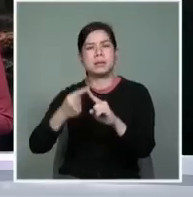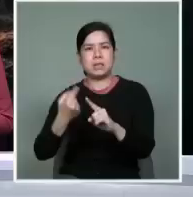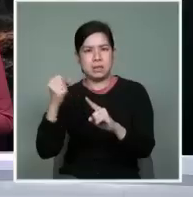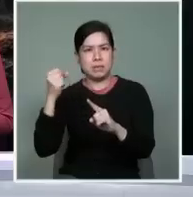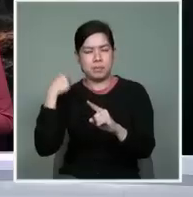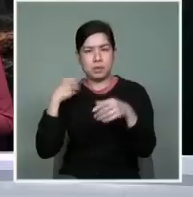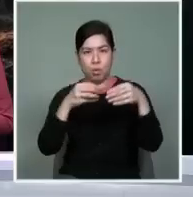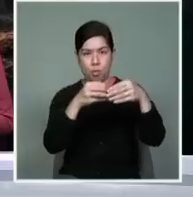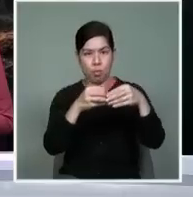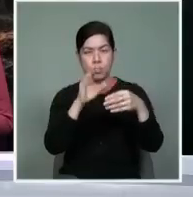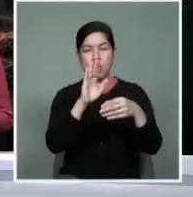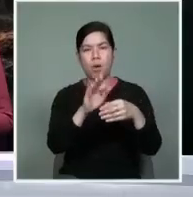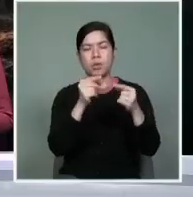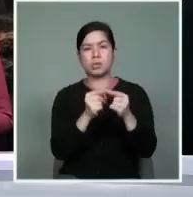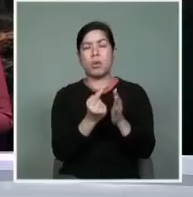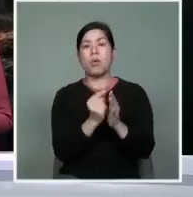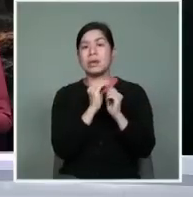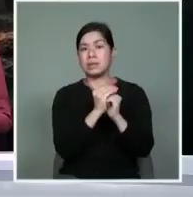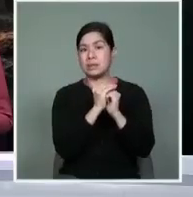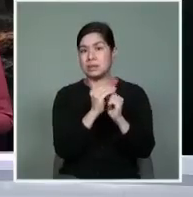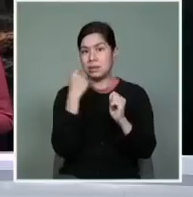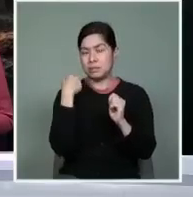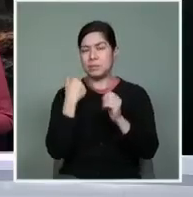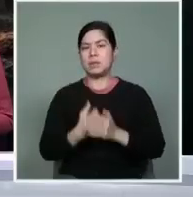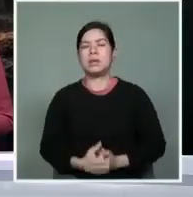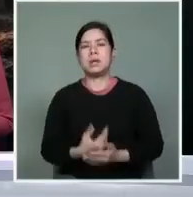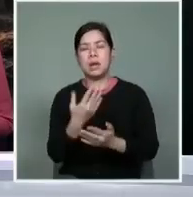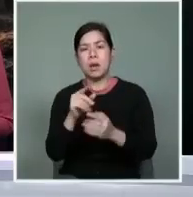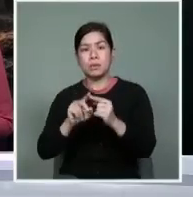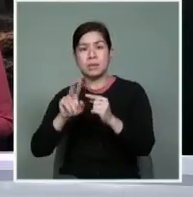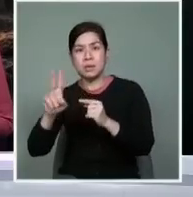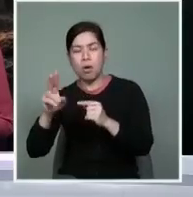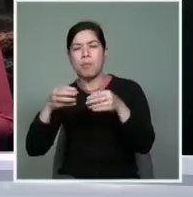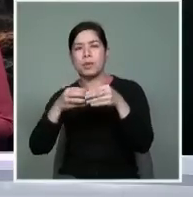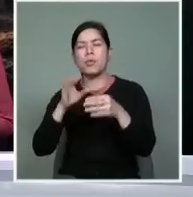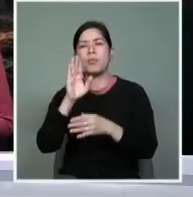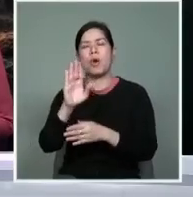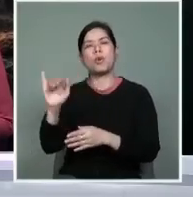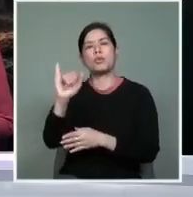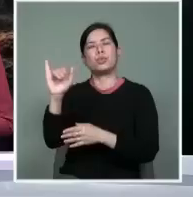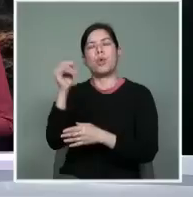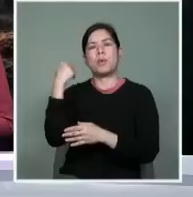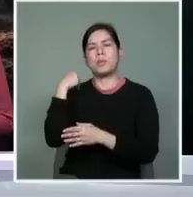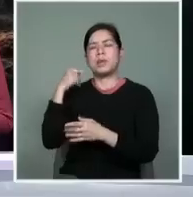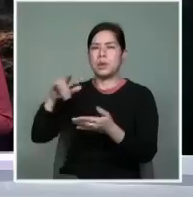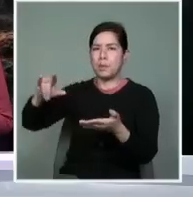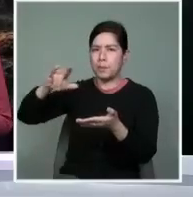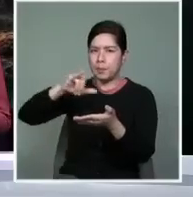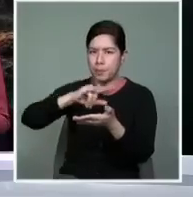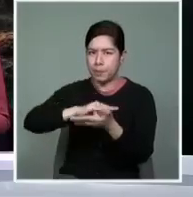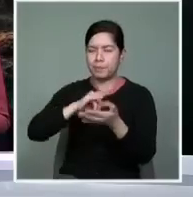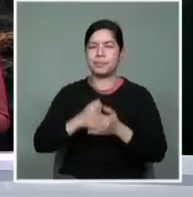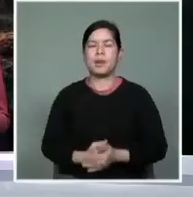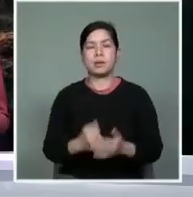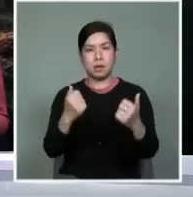างโจวค่ะ150คนหลังจากนั้นจะมาอีกไฟล์นึงนะคะเป็นกลุ่มประเทศในแถบยุโรปก็จะเดินทางมาเพิ่มเติมตอนนี้เนี่ย